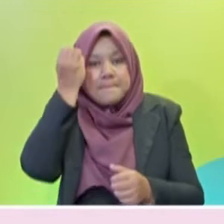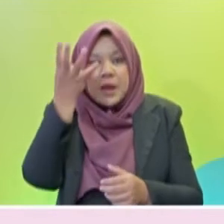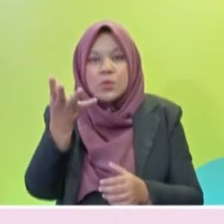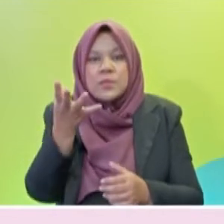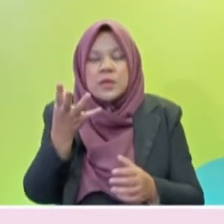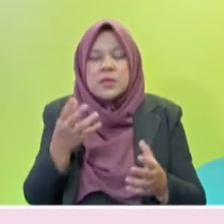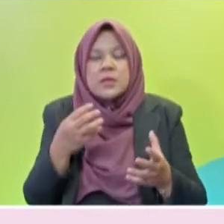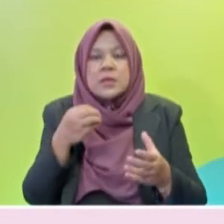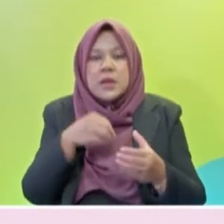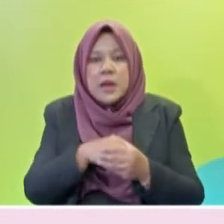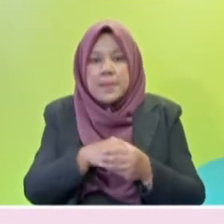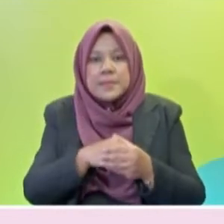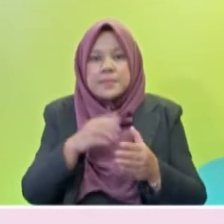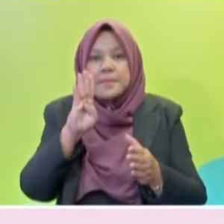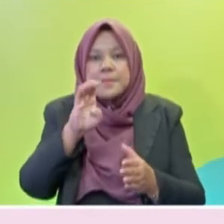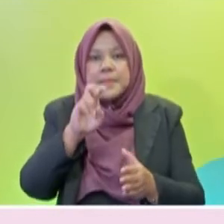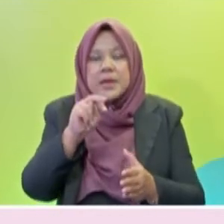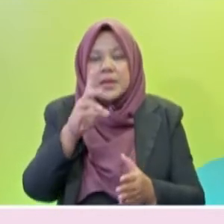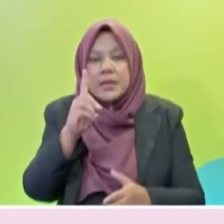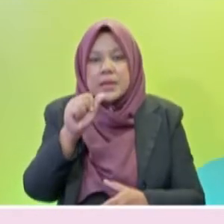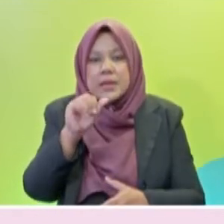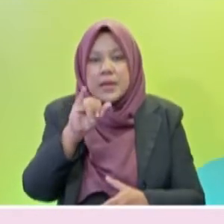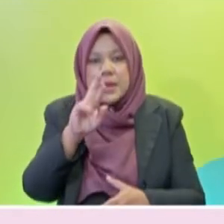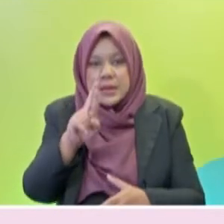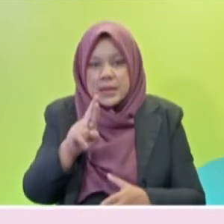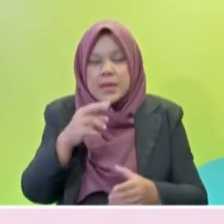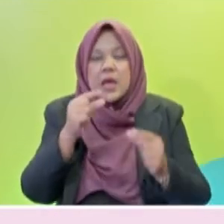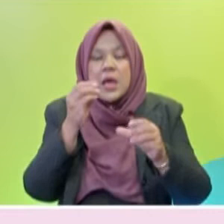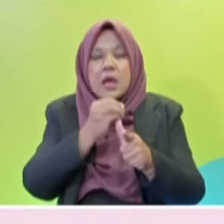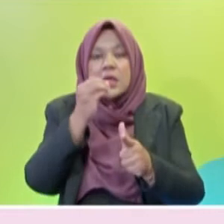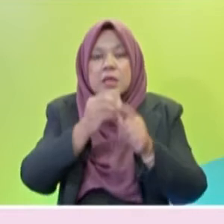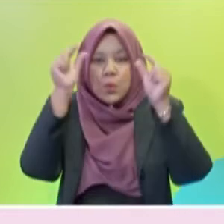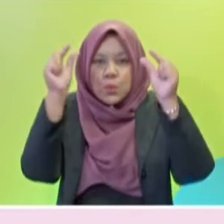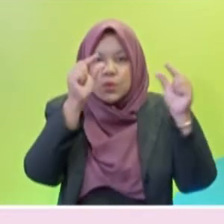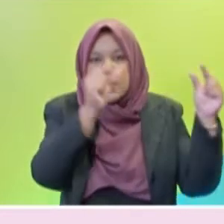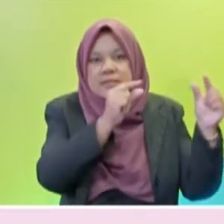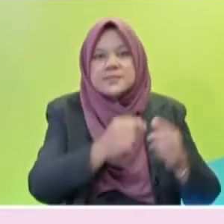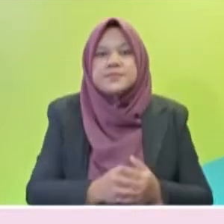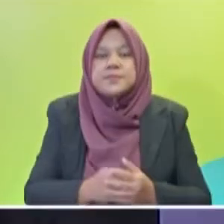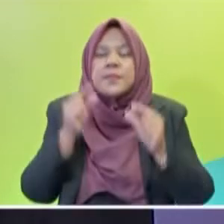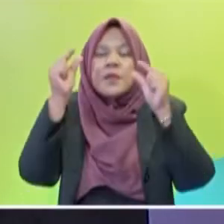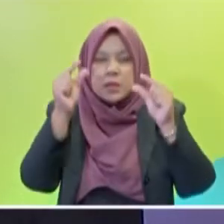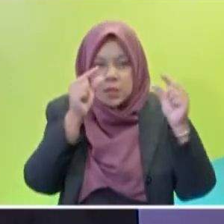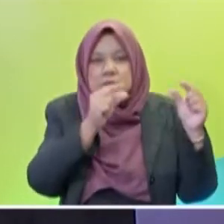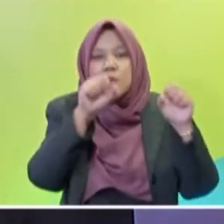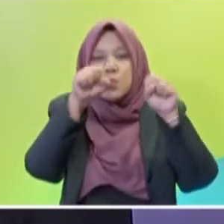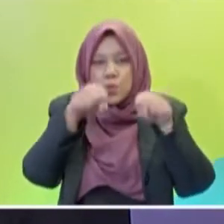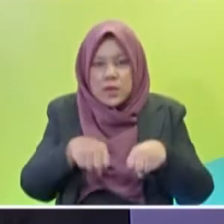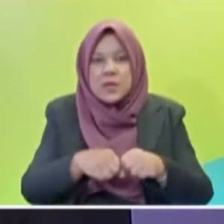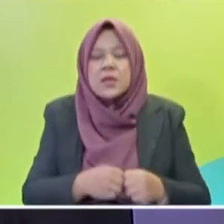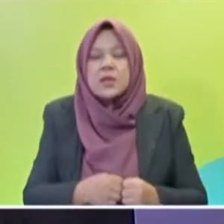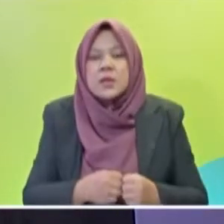pada suatu benda Lee atau cair atau gas bukan cecair saja Mira Oke SpongeBob oleh